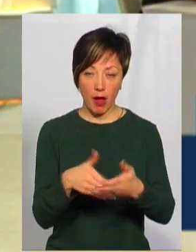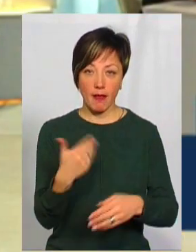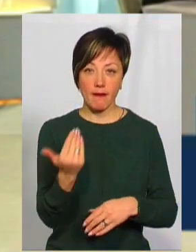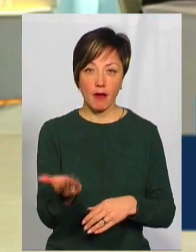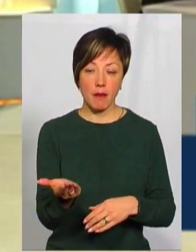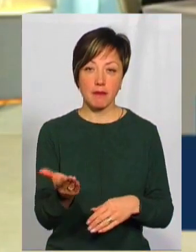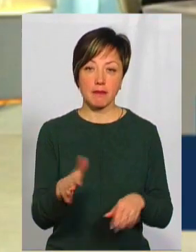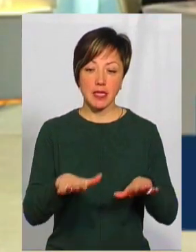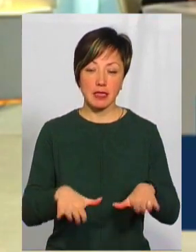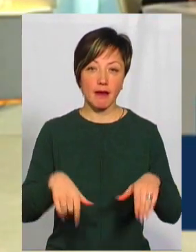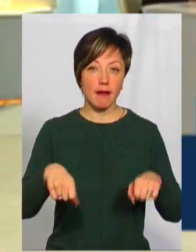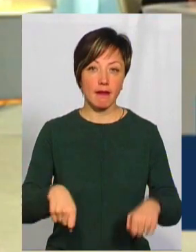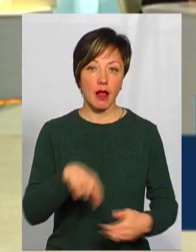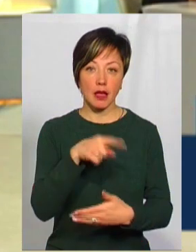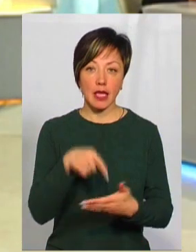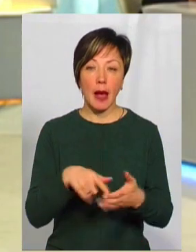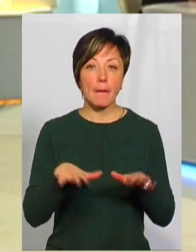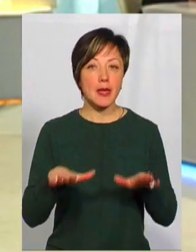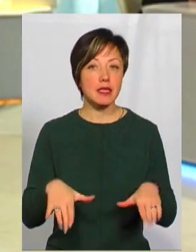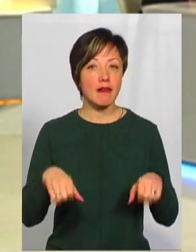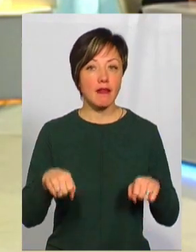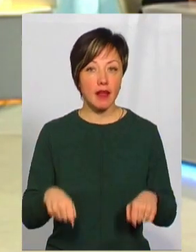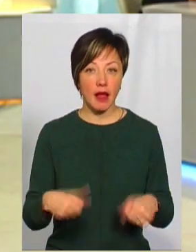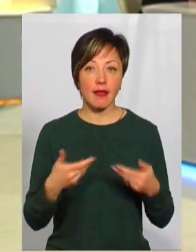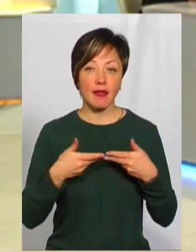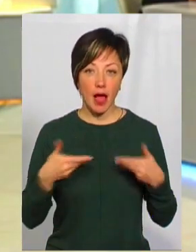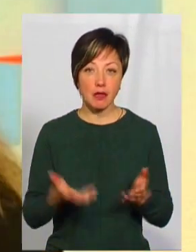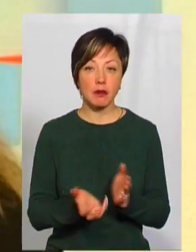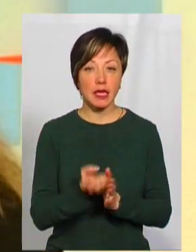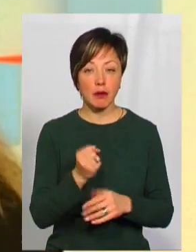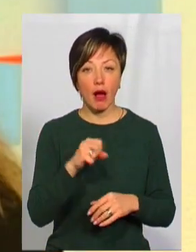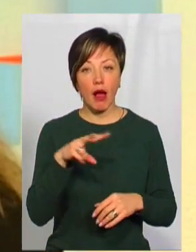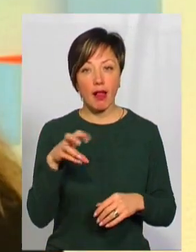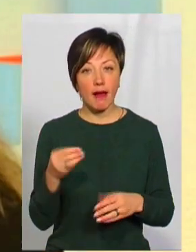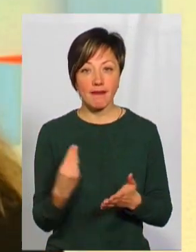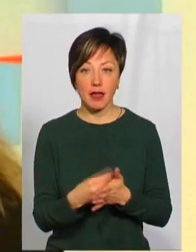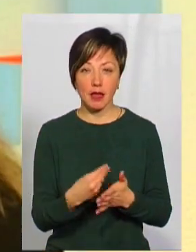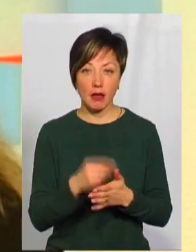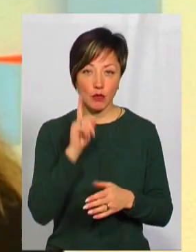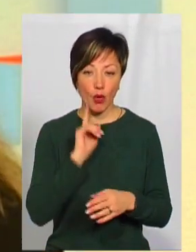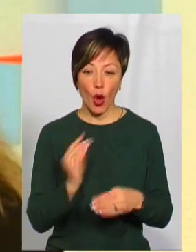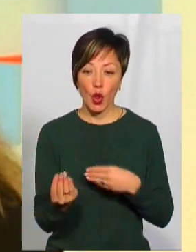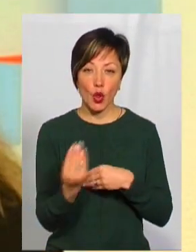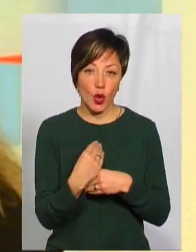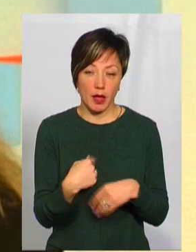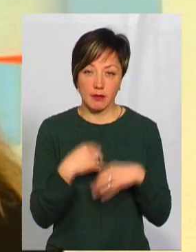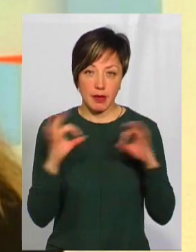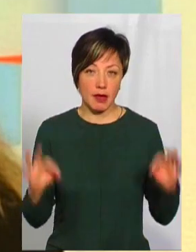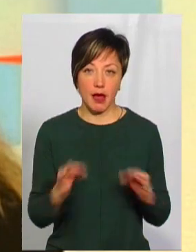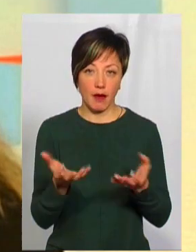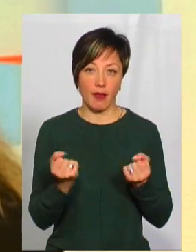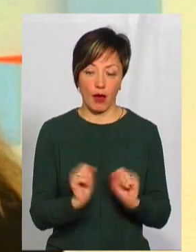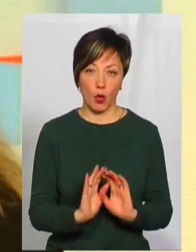вам місцева влада? Місцева влада нас підтримує, але фінансово поки дотацій ми ніяких